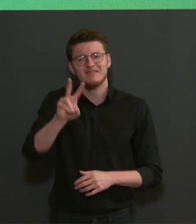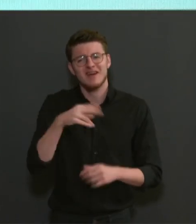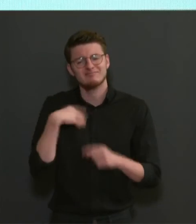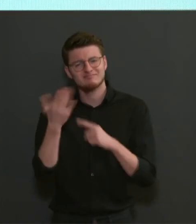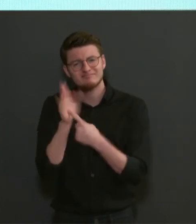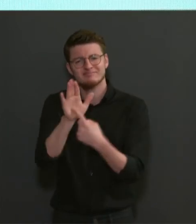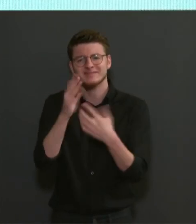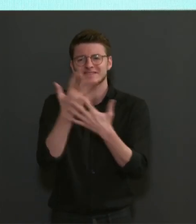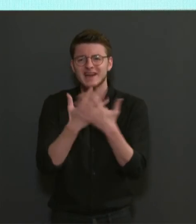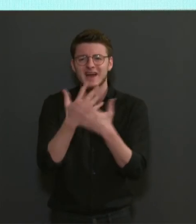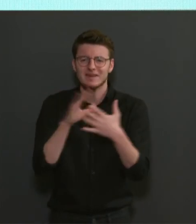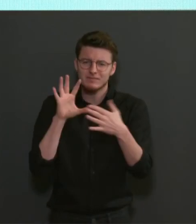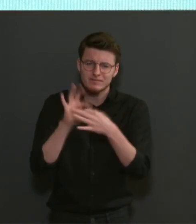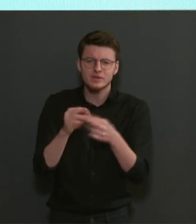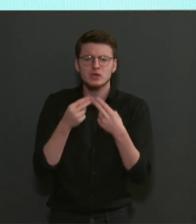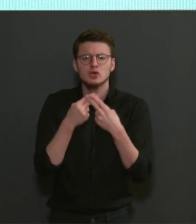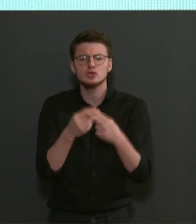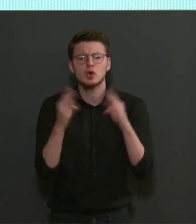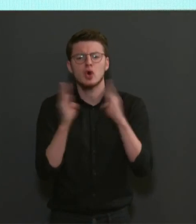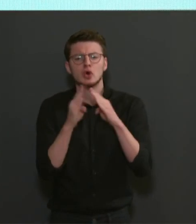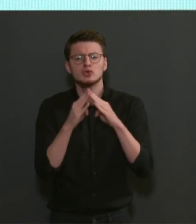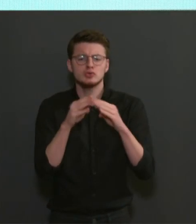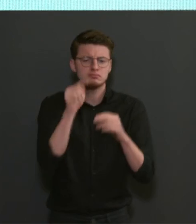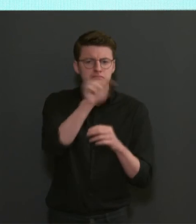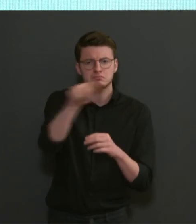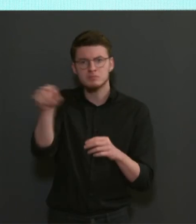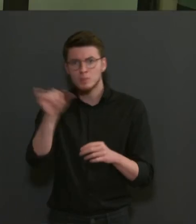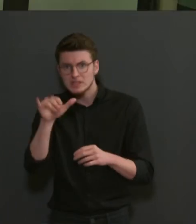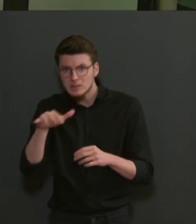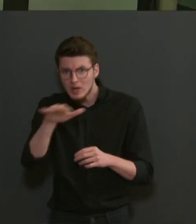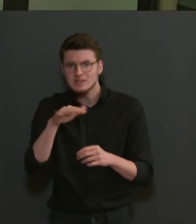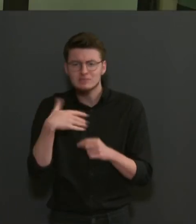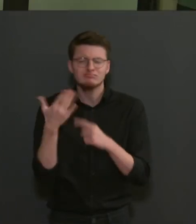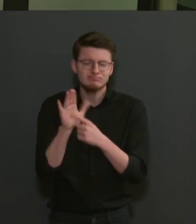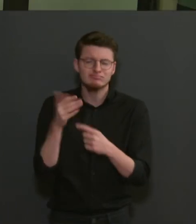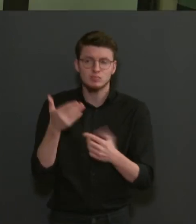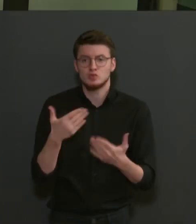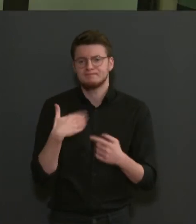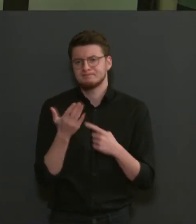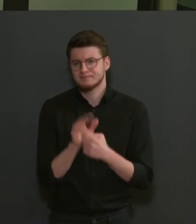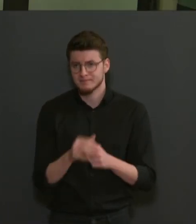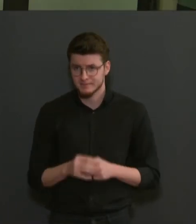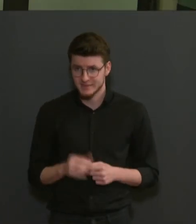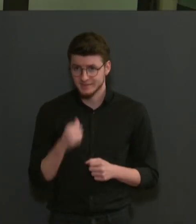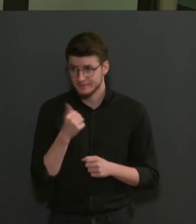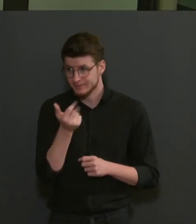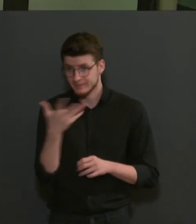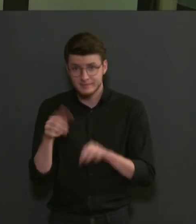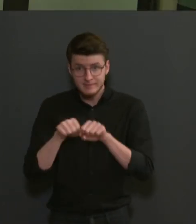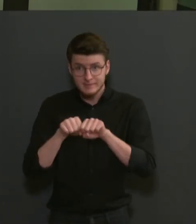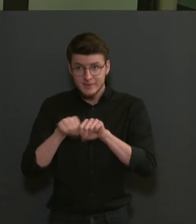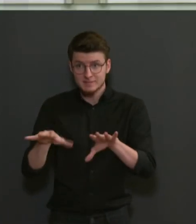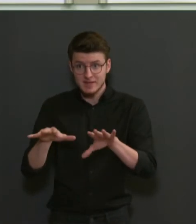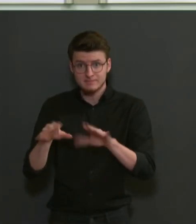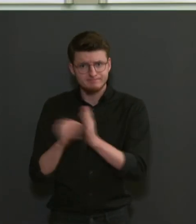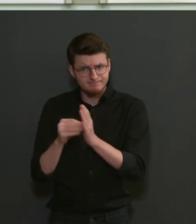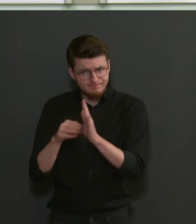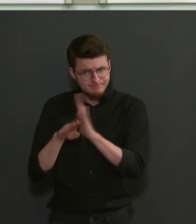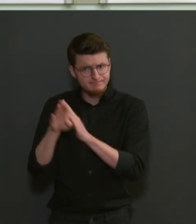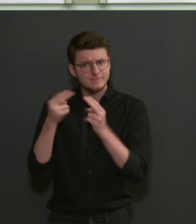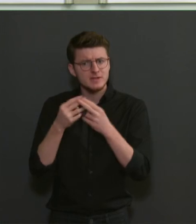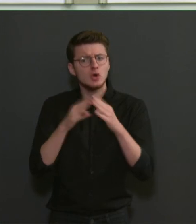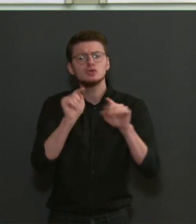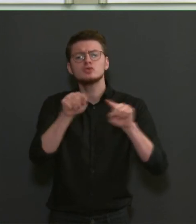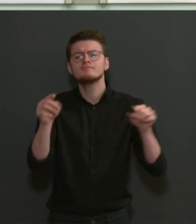Het aantal besmettingen en het aantal uitbraken in de woonzorgcentra stijgt nog steeds. Maar ook hier gaat